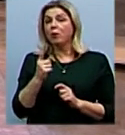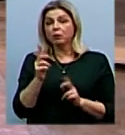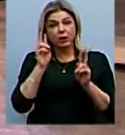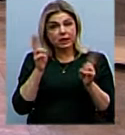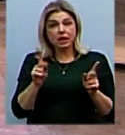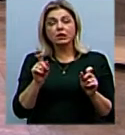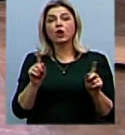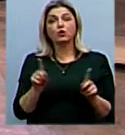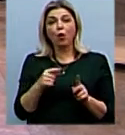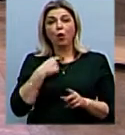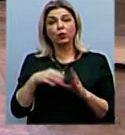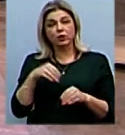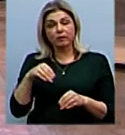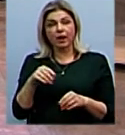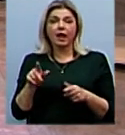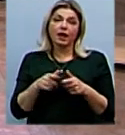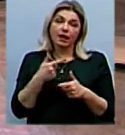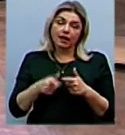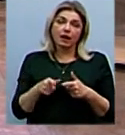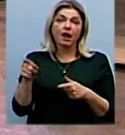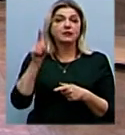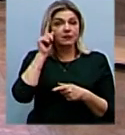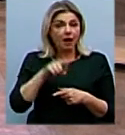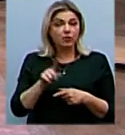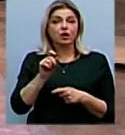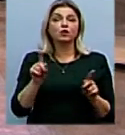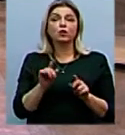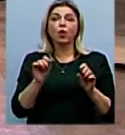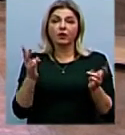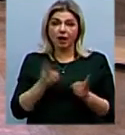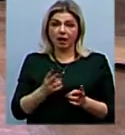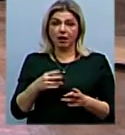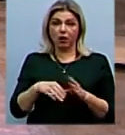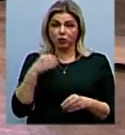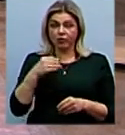голосувати. Чи вони знають, за що їм хочуть запропонувати голосувати і не хочуть цього робити?